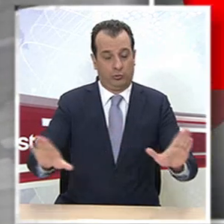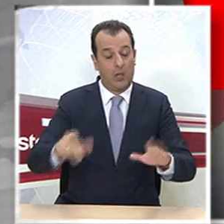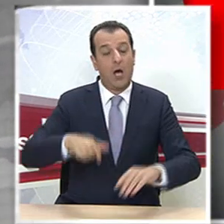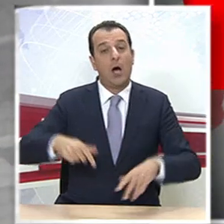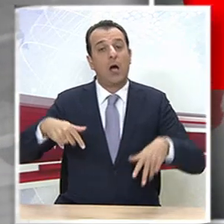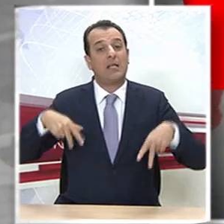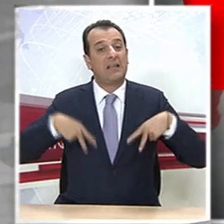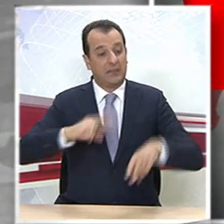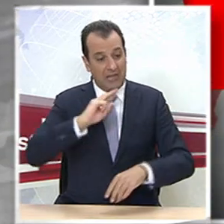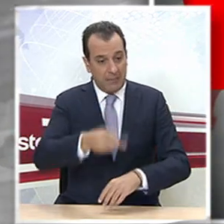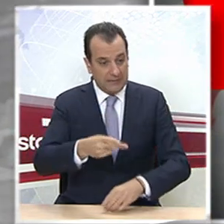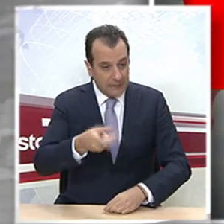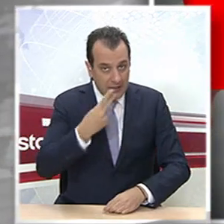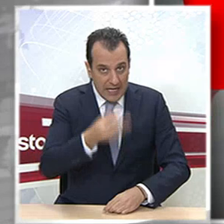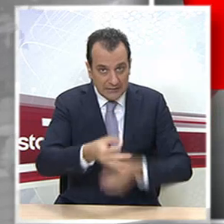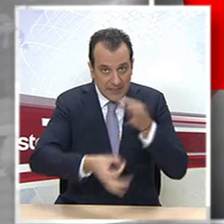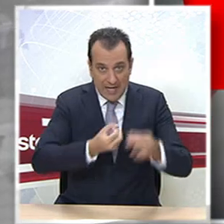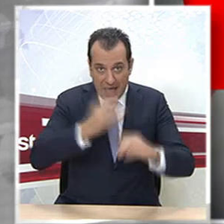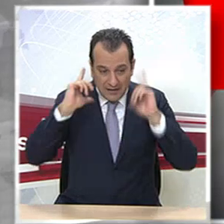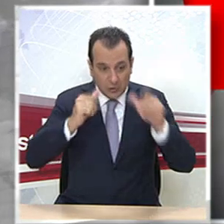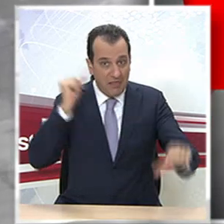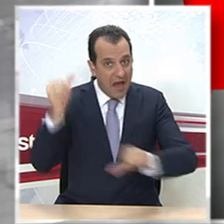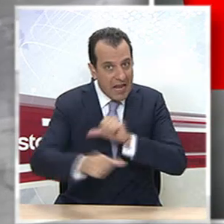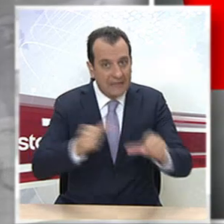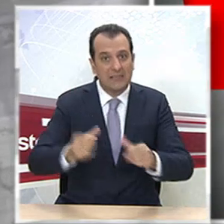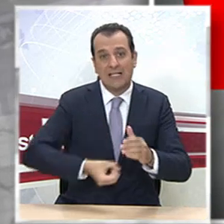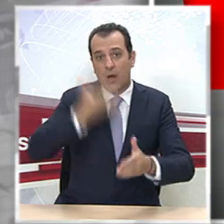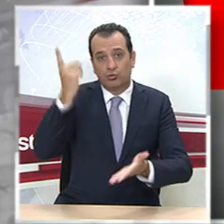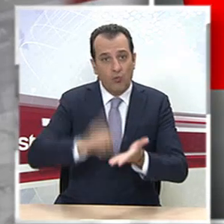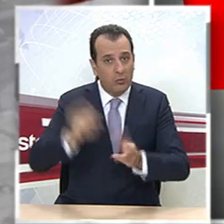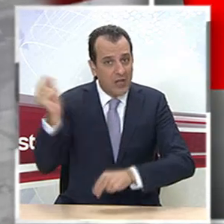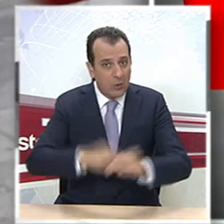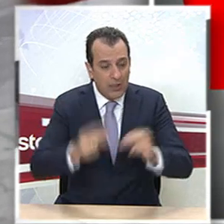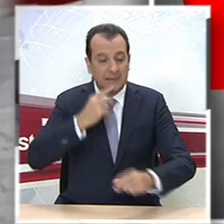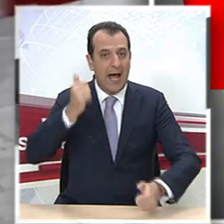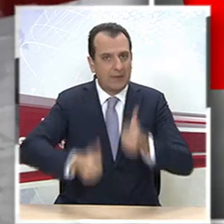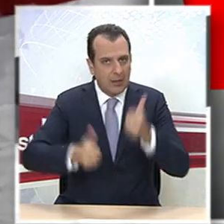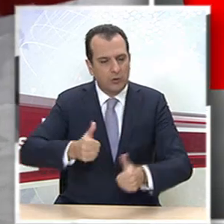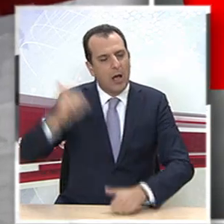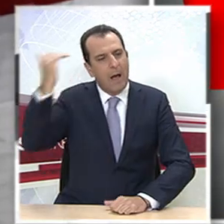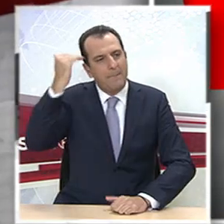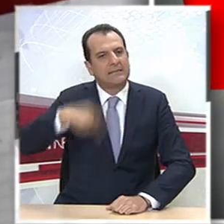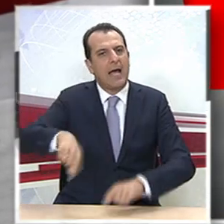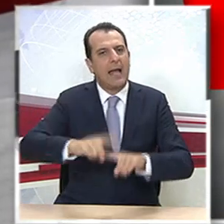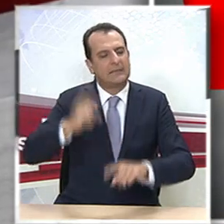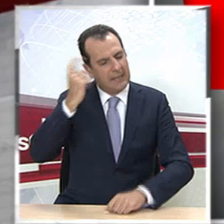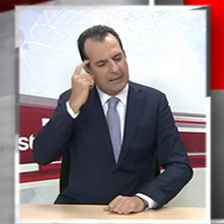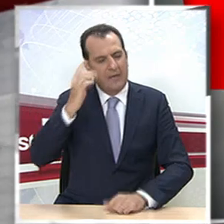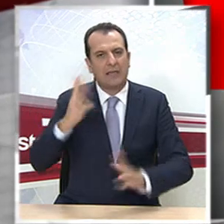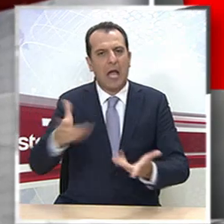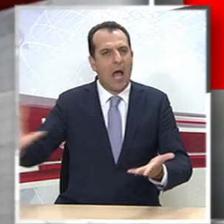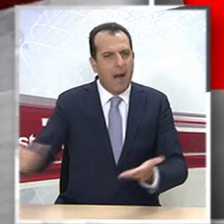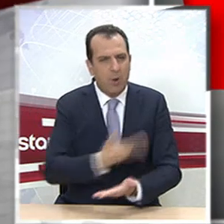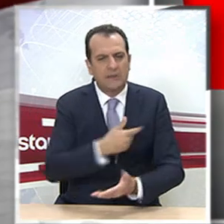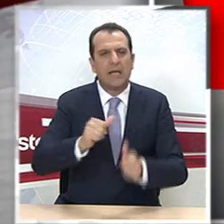λαός ακούει για σαρωτικές μεταρρυθμίσεις, νέο ασφαλιστικό νόμο και ανταγωνιστικότητα από τον κύριο Μητσοτάκη, ξέρει καλά τι τον περιμένει. Απολύσεις, μειώσεις